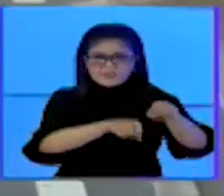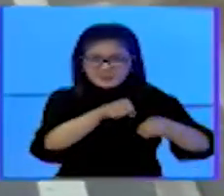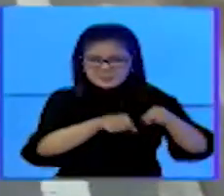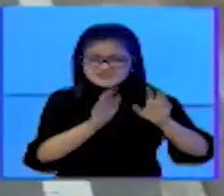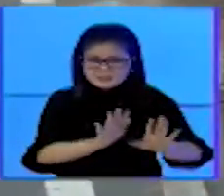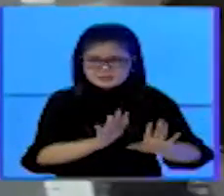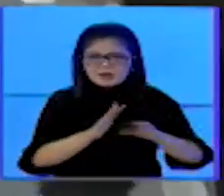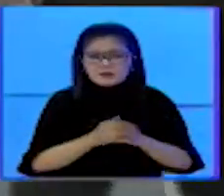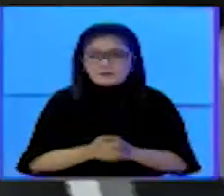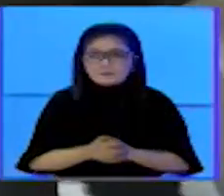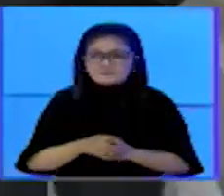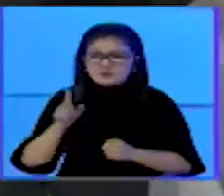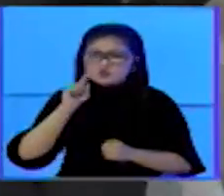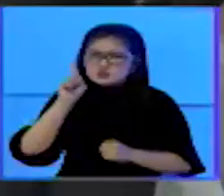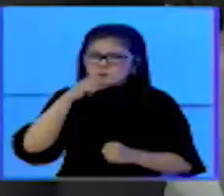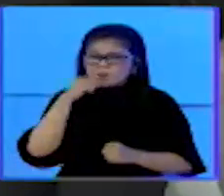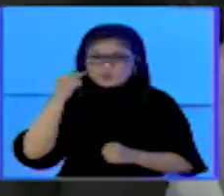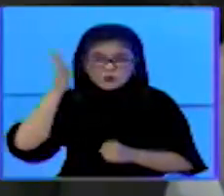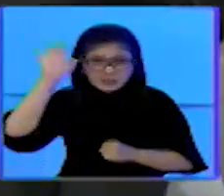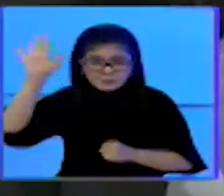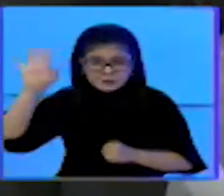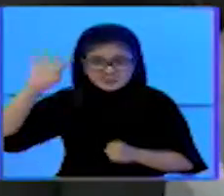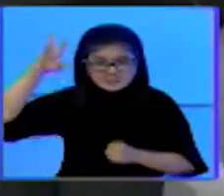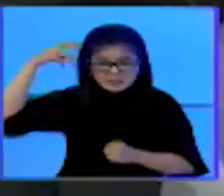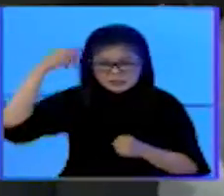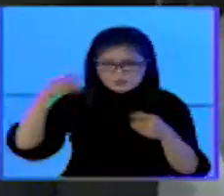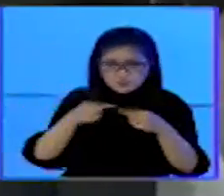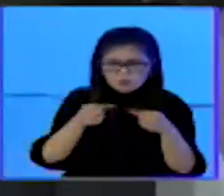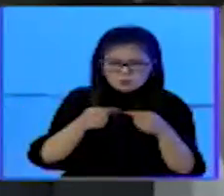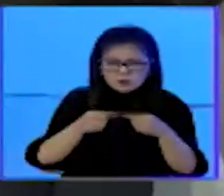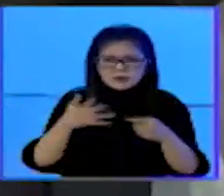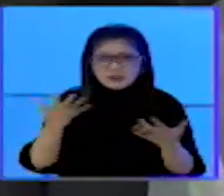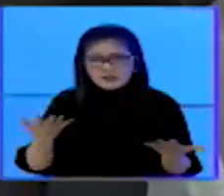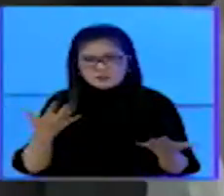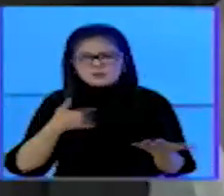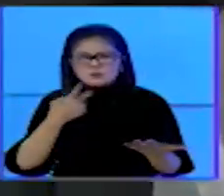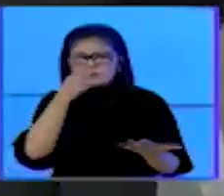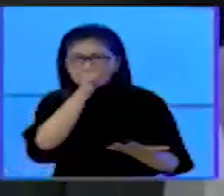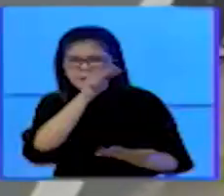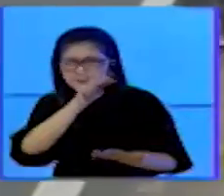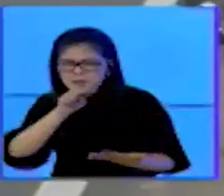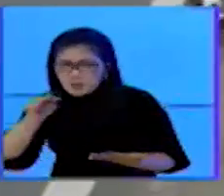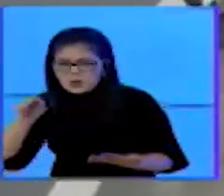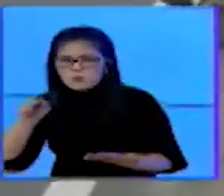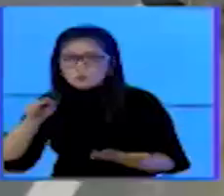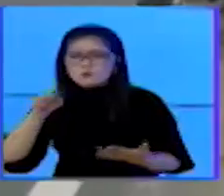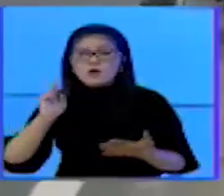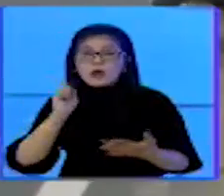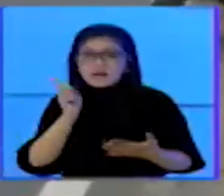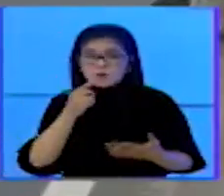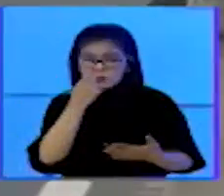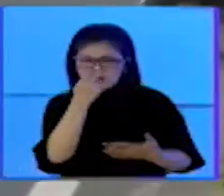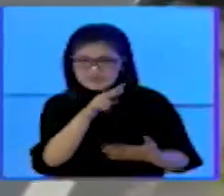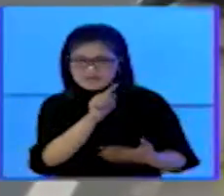Selama masa satu pekan ke depan, Dishub bersama Dirlantas akan melakukan pemantauan di lokasi. Jika dinilai